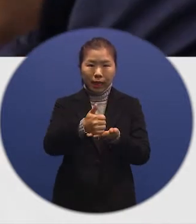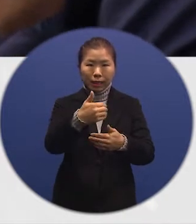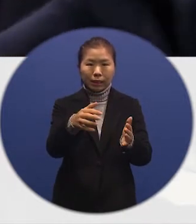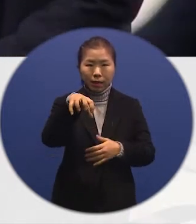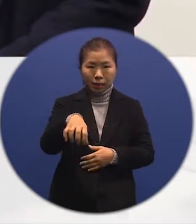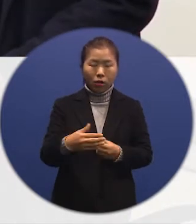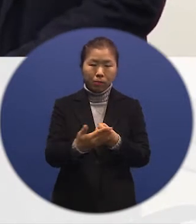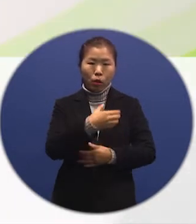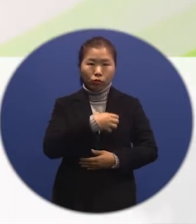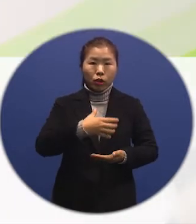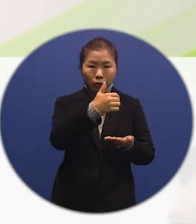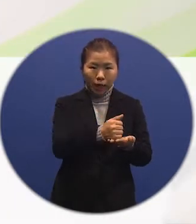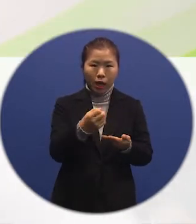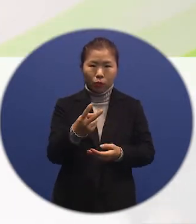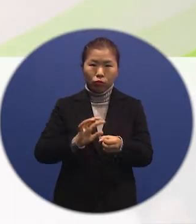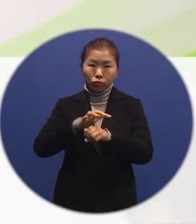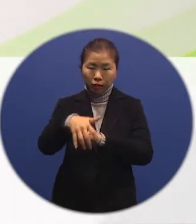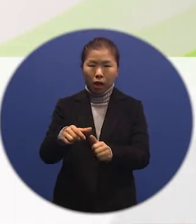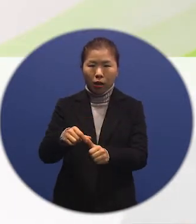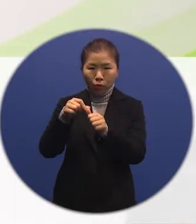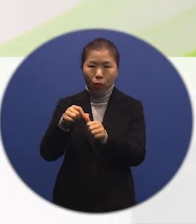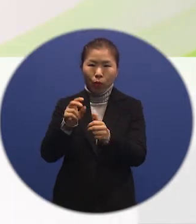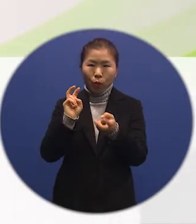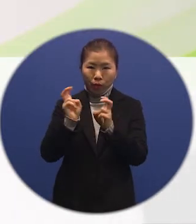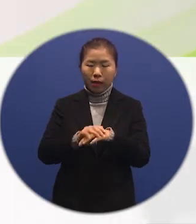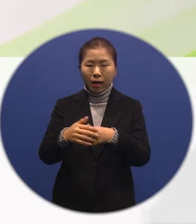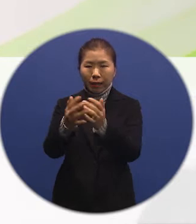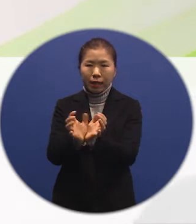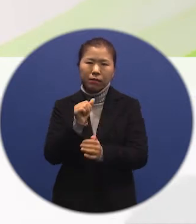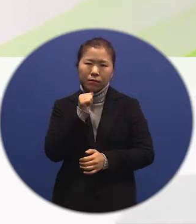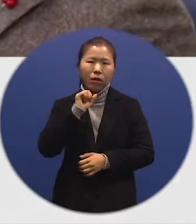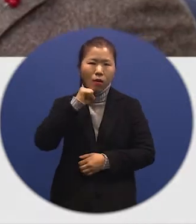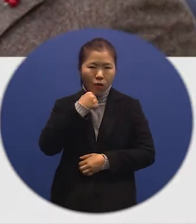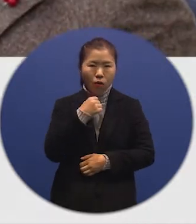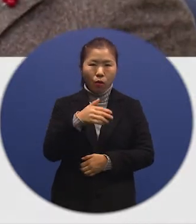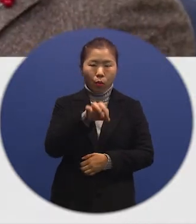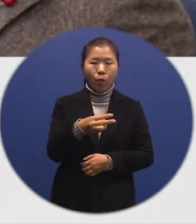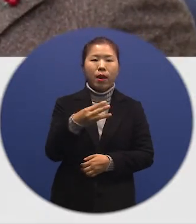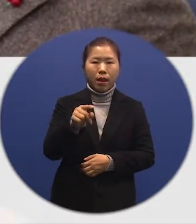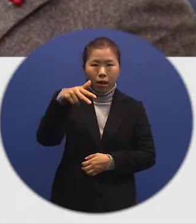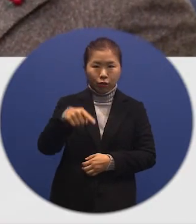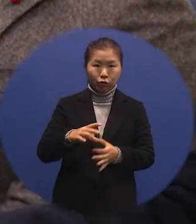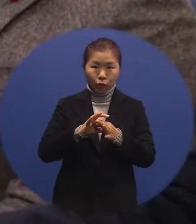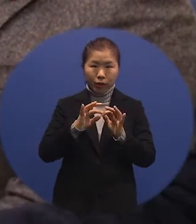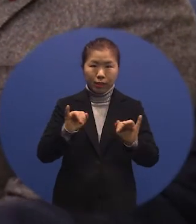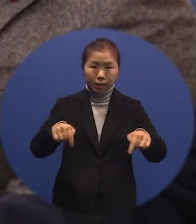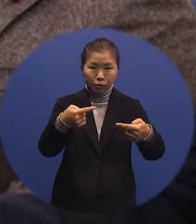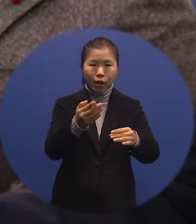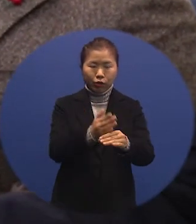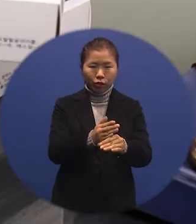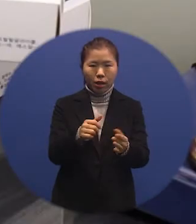구청장실에서는 은평구청장과 국제구호단체 기아대책, 주식회사 웰라주 관계자들이 참석한 가운데